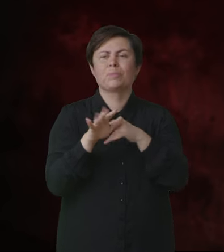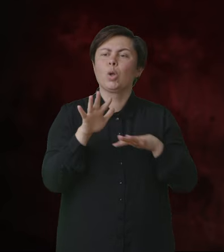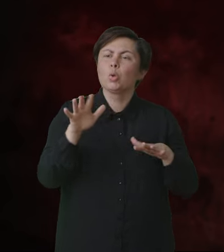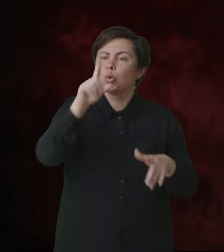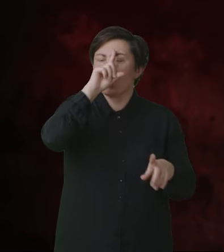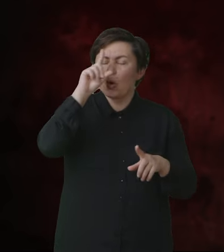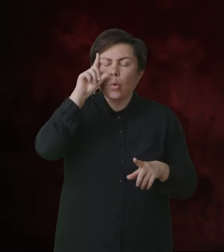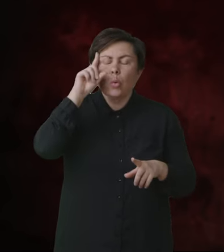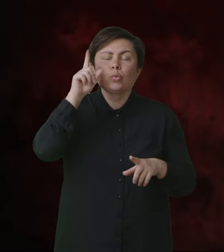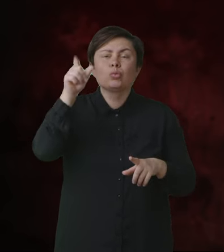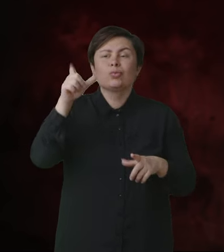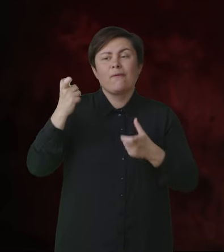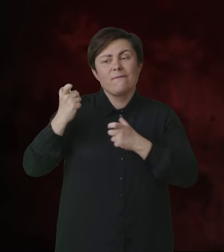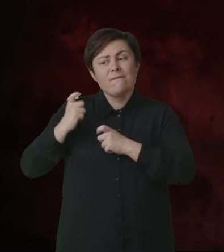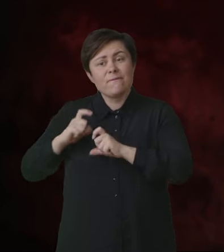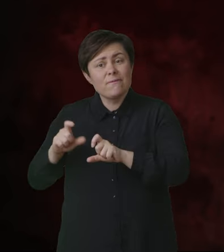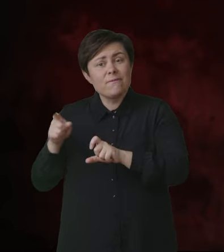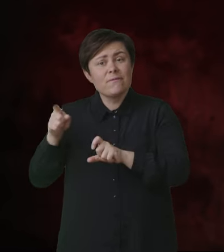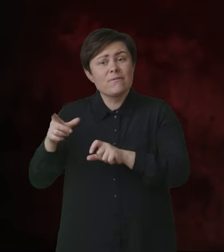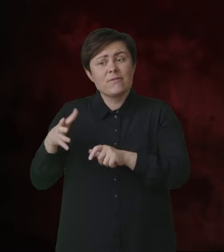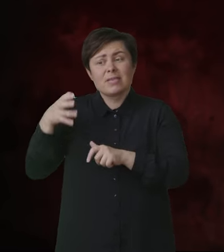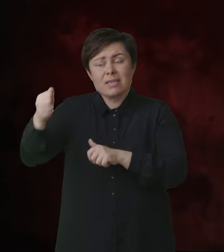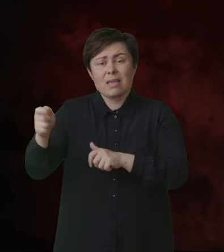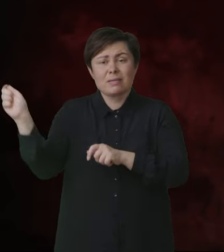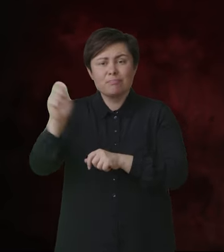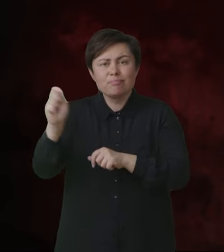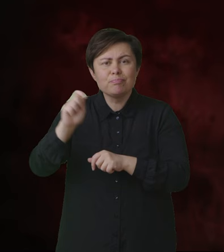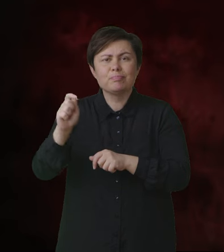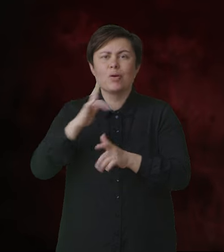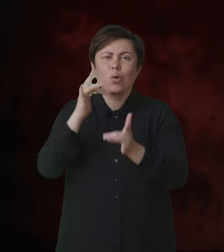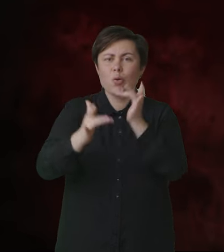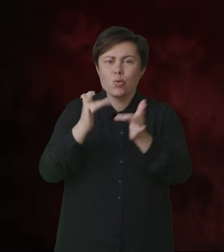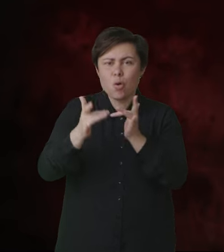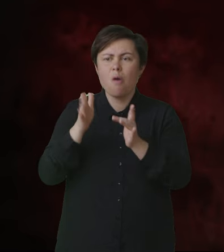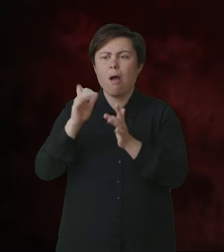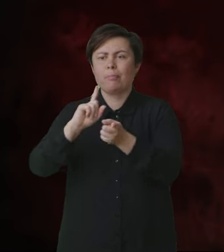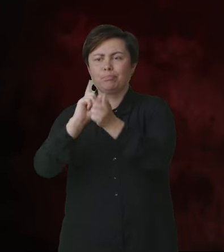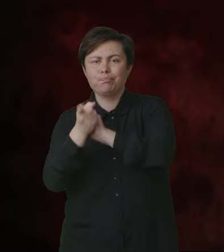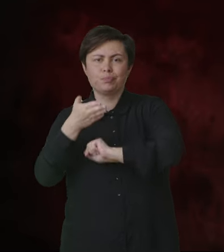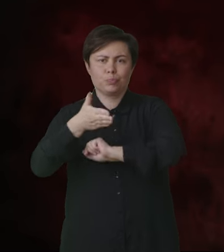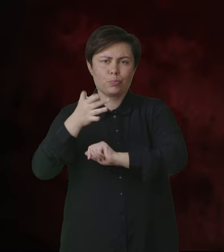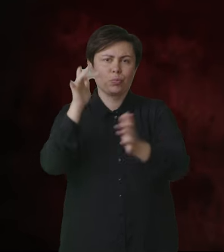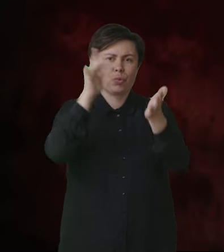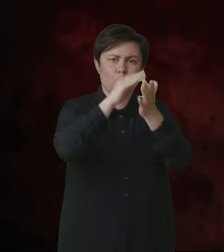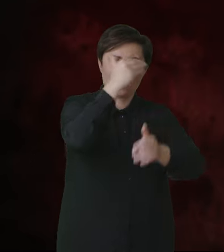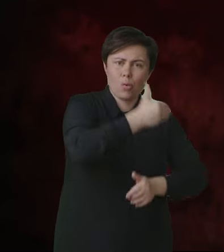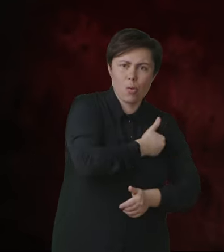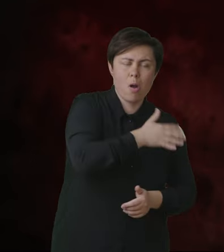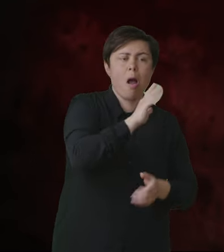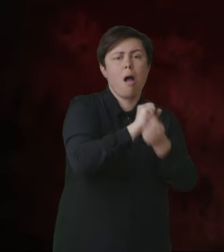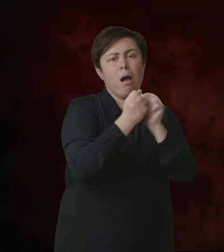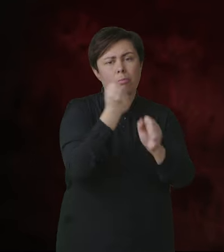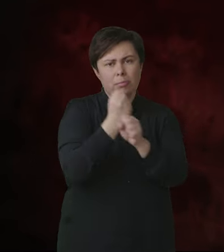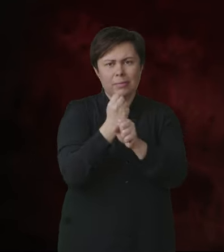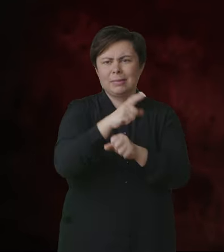ludzi z wioski też na stację przyjeżdżało rowerami, później pociągiem dojeżdżali do szkoły albo do pracy.